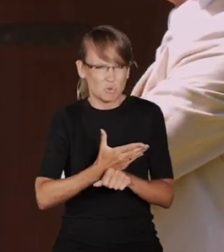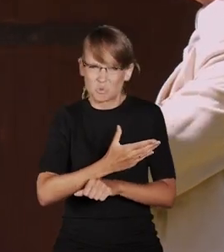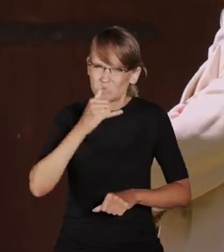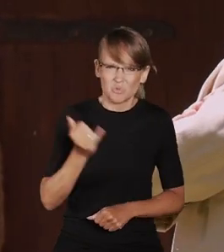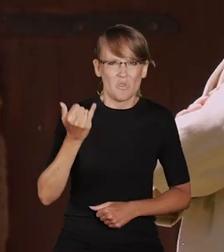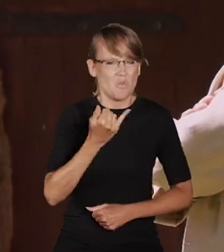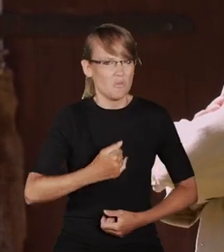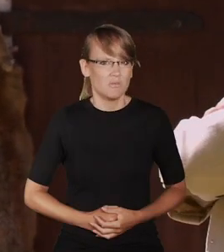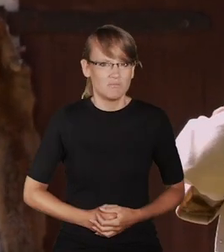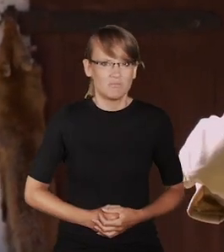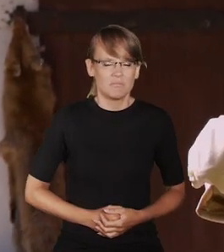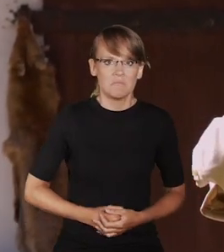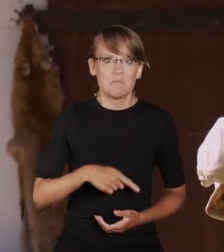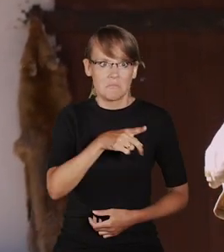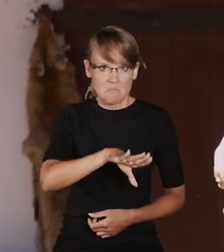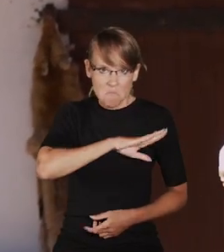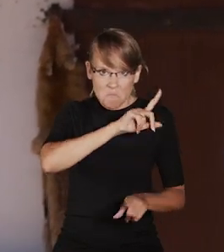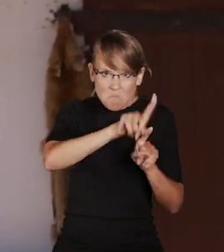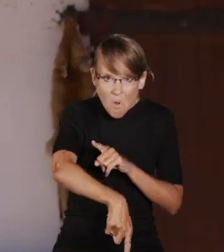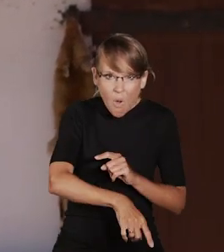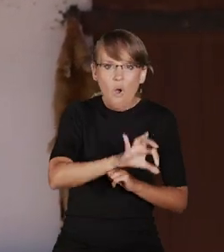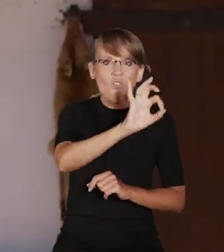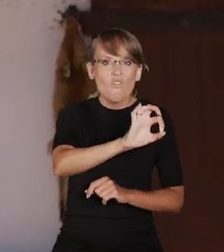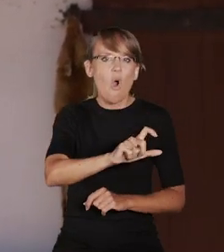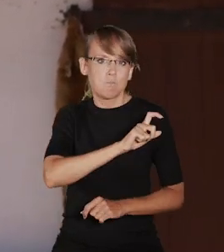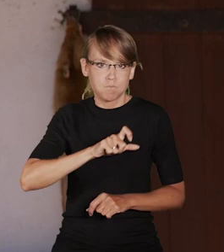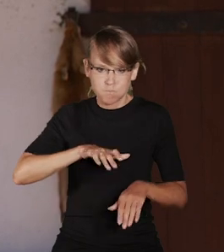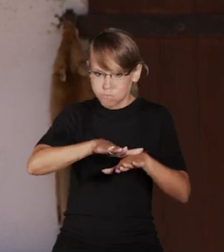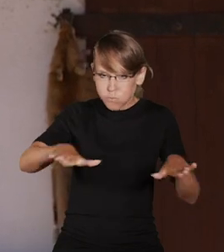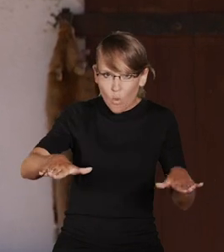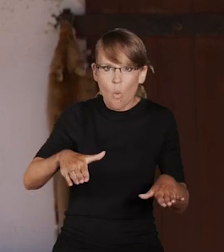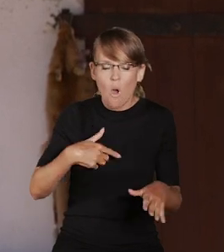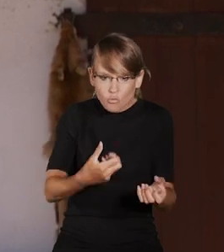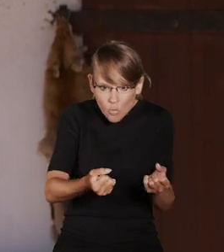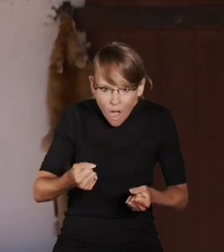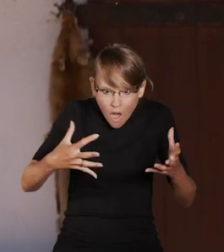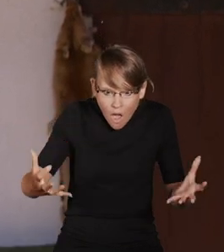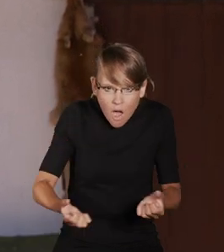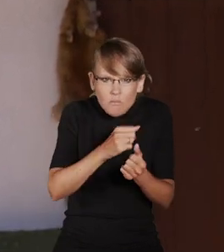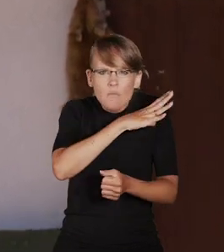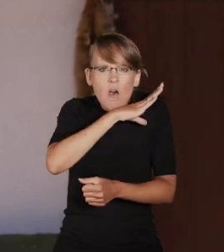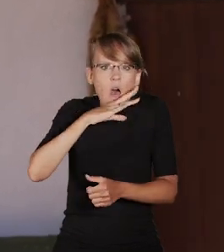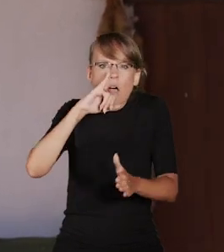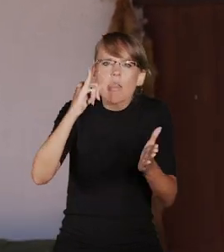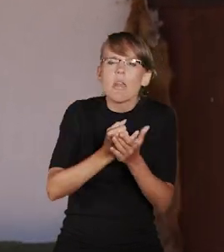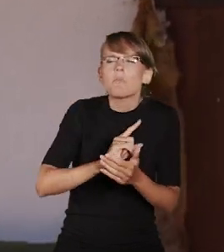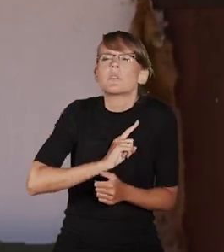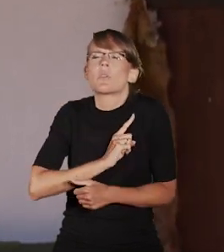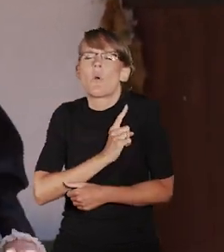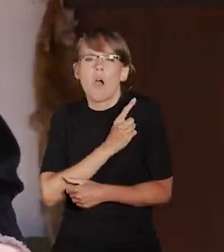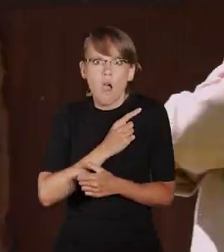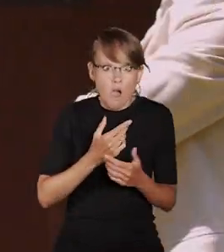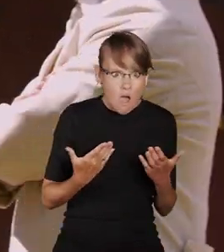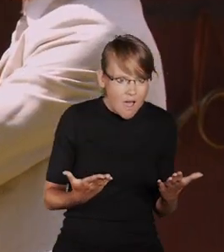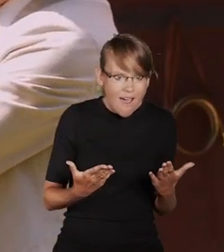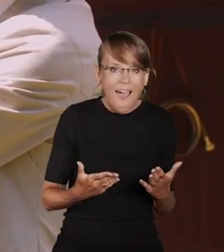Ten najlepszy z mężczyzn w najbezczelniejszy sposób oszukiwał mnie na każdym kroku. Po